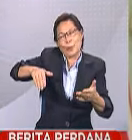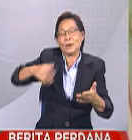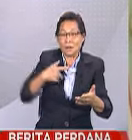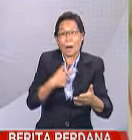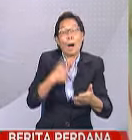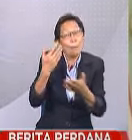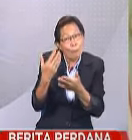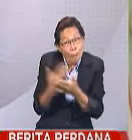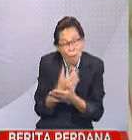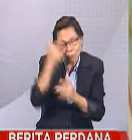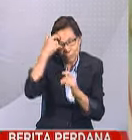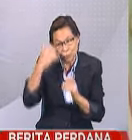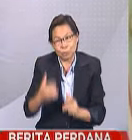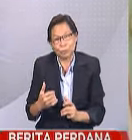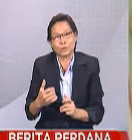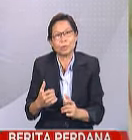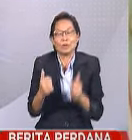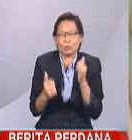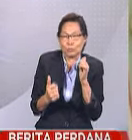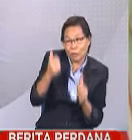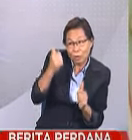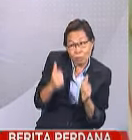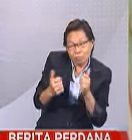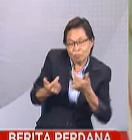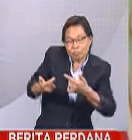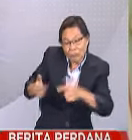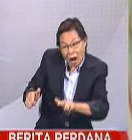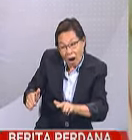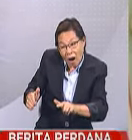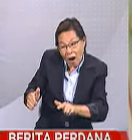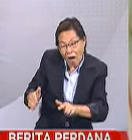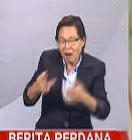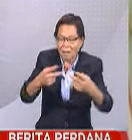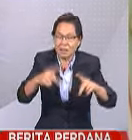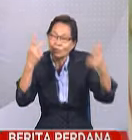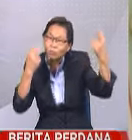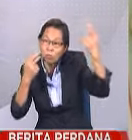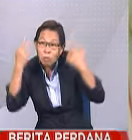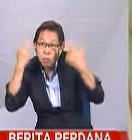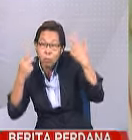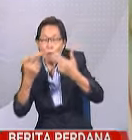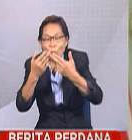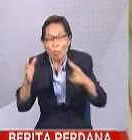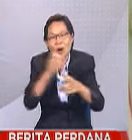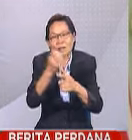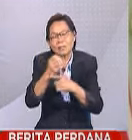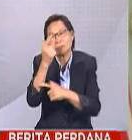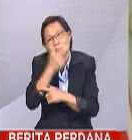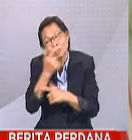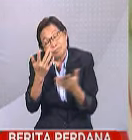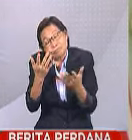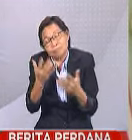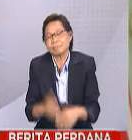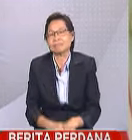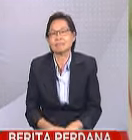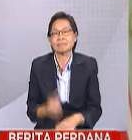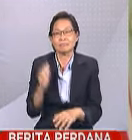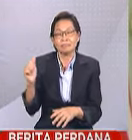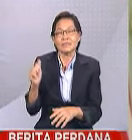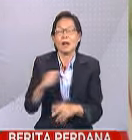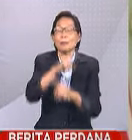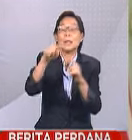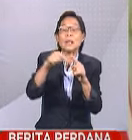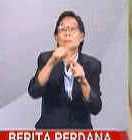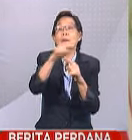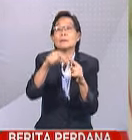itu mobilnya boleh putuskan sama denak membenarkan kedai-kedai ikuti rambut dibuka atau tidak Selepas itu dan